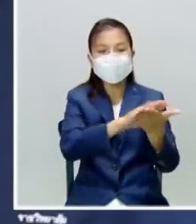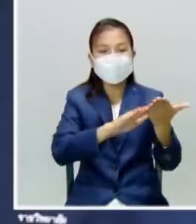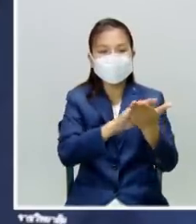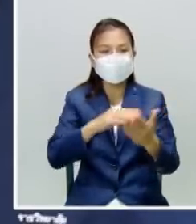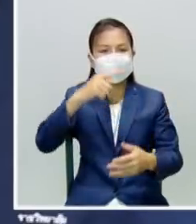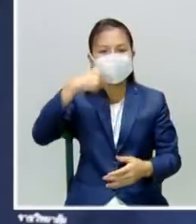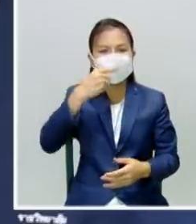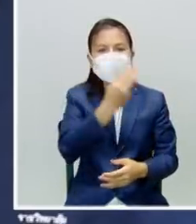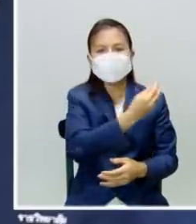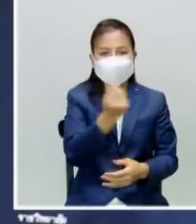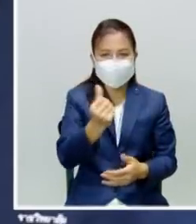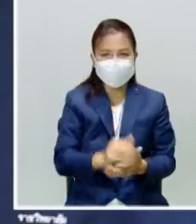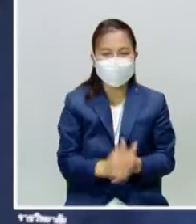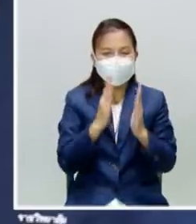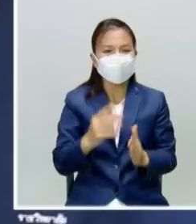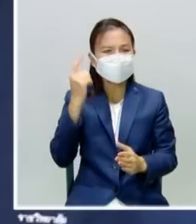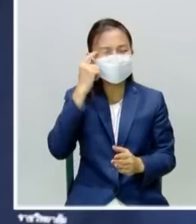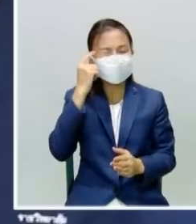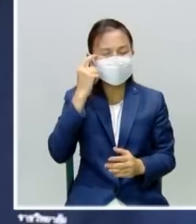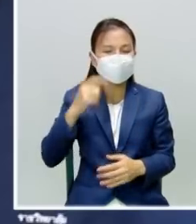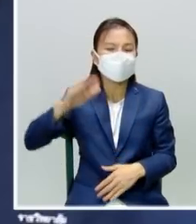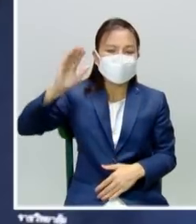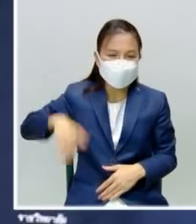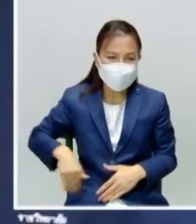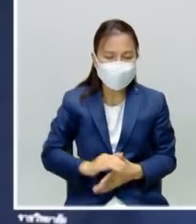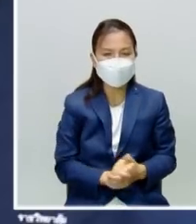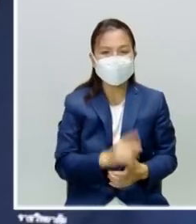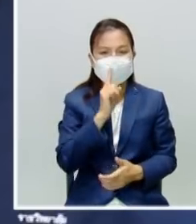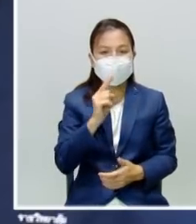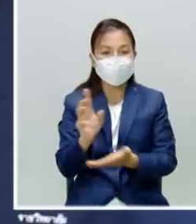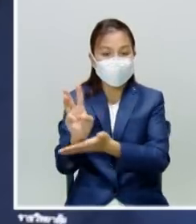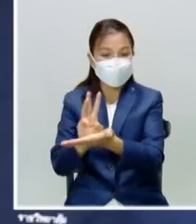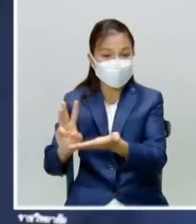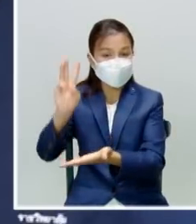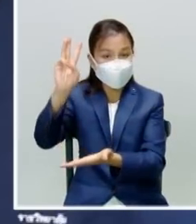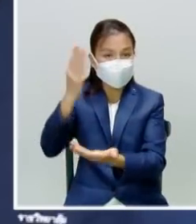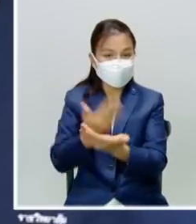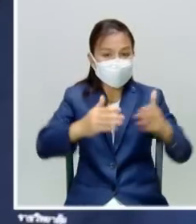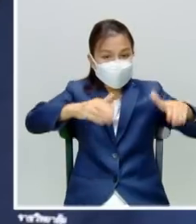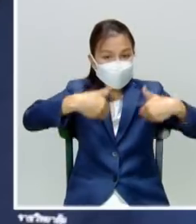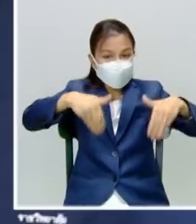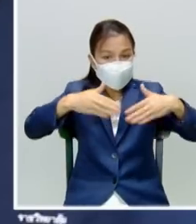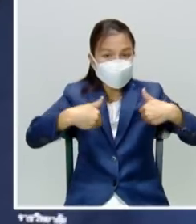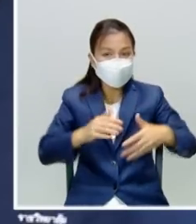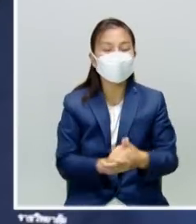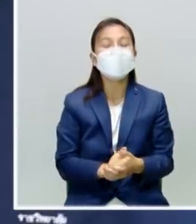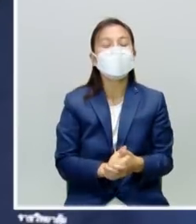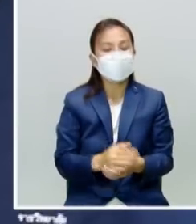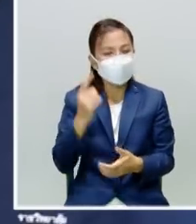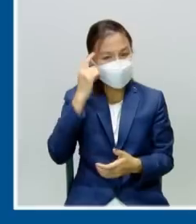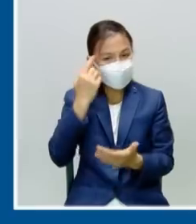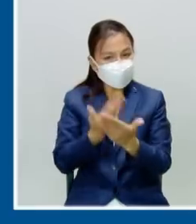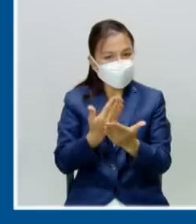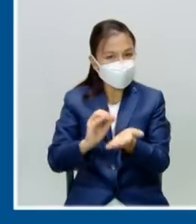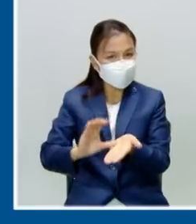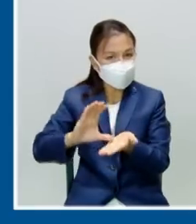เร็วเกินไปมีคนคิดเลขไม่ทันเข้าใจไปว่าราชวิทยาลัยจะหากำไรจากวัคซีนทางเลือกคุณหม